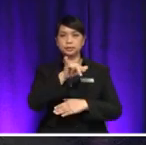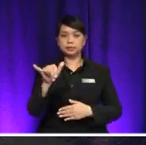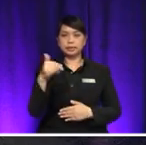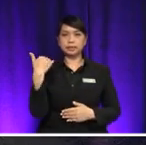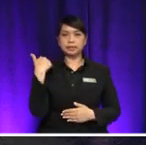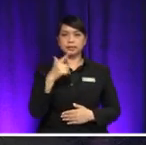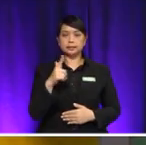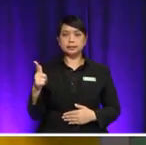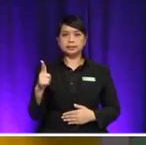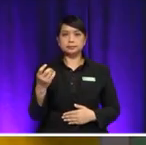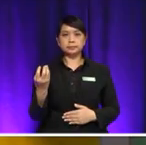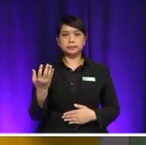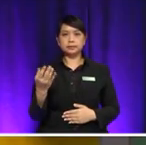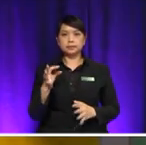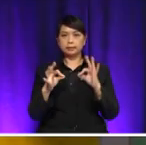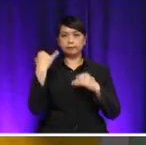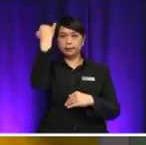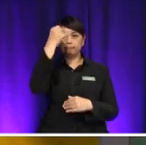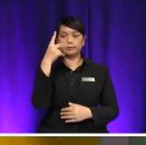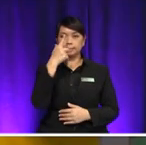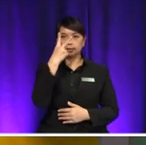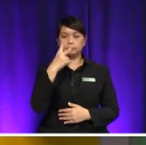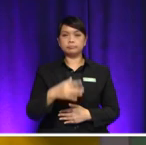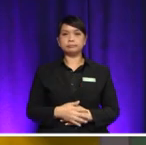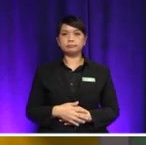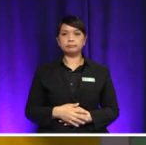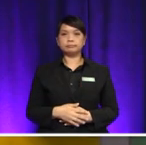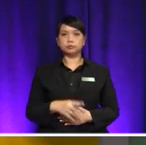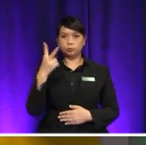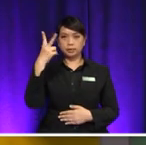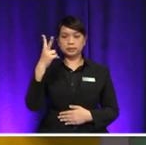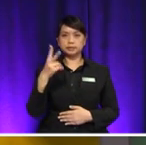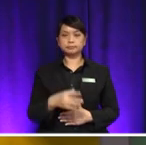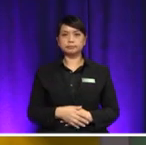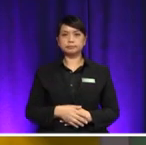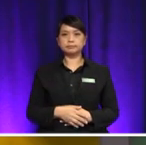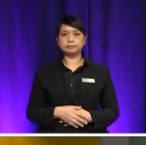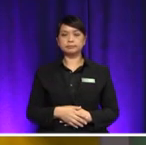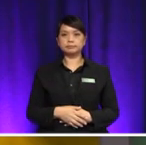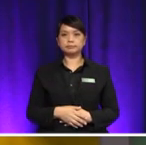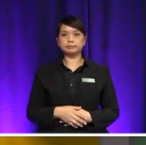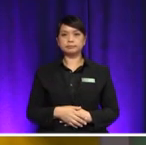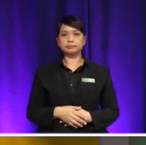penurunannya adalah kalau event tengok yang kita belajar tadi 128